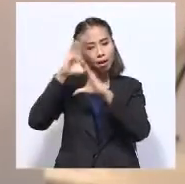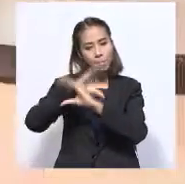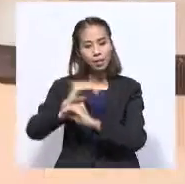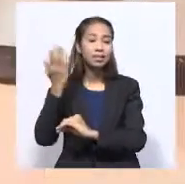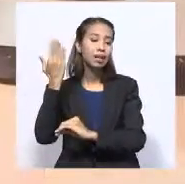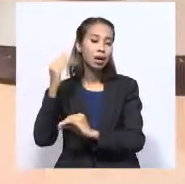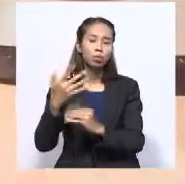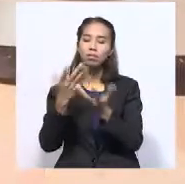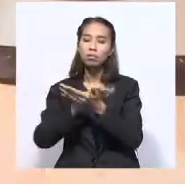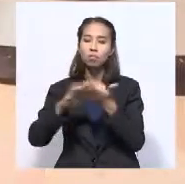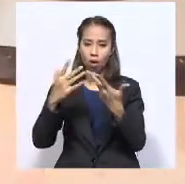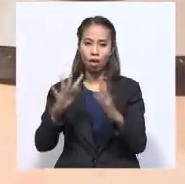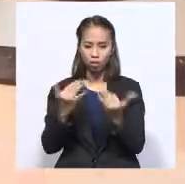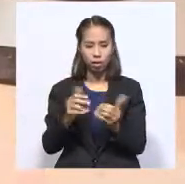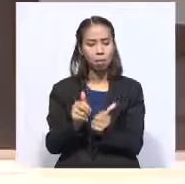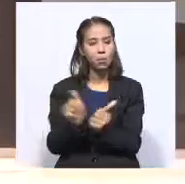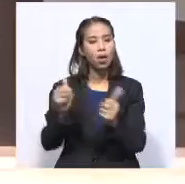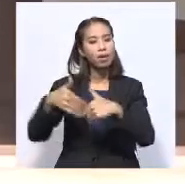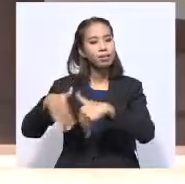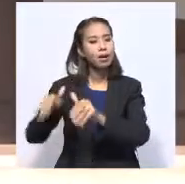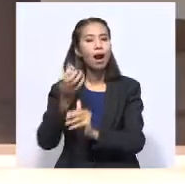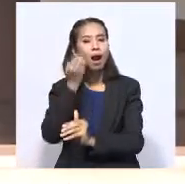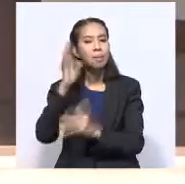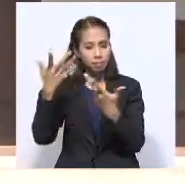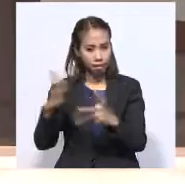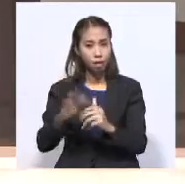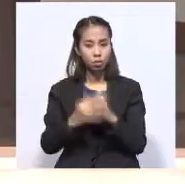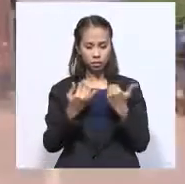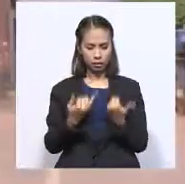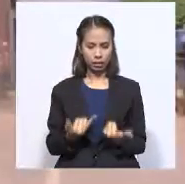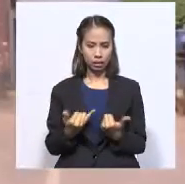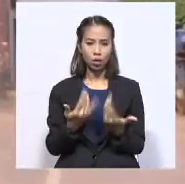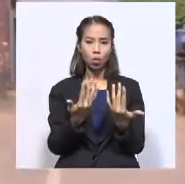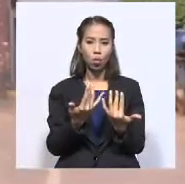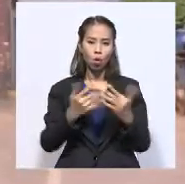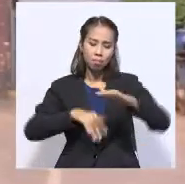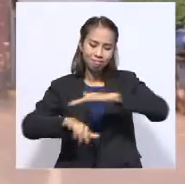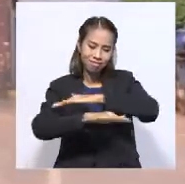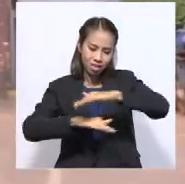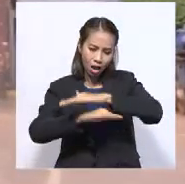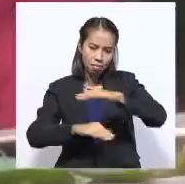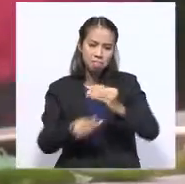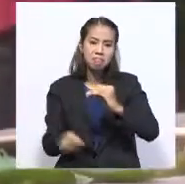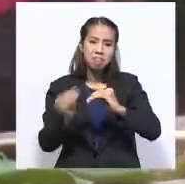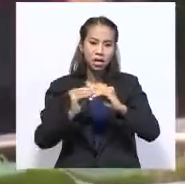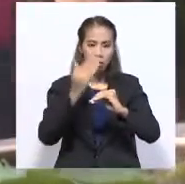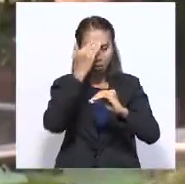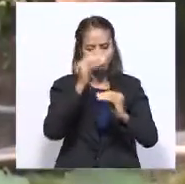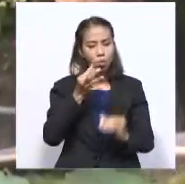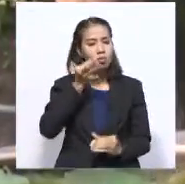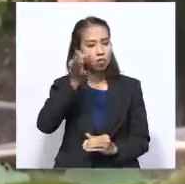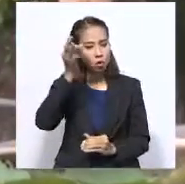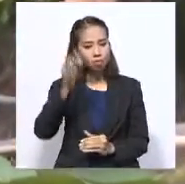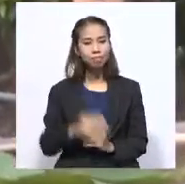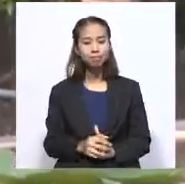านะครับแล้วก็ปล่อยตัวผู้ต้องหากลับไปแล้วโดยหลังจากนี้พนักงานสอบสวนยังต้องรอพยานหลักฐานเพิ่มเติมเพื่อประกอบสำนวนส่งฟ้